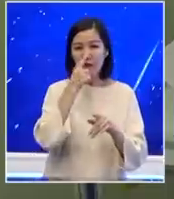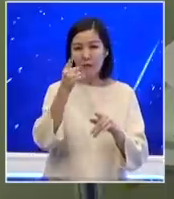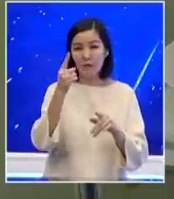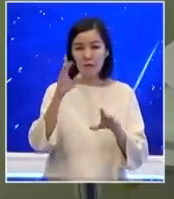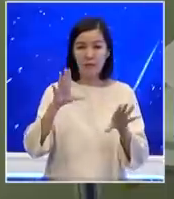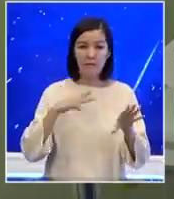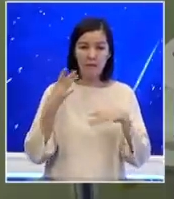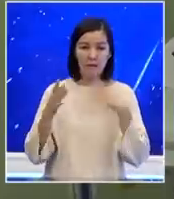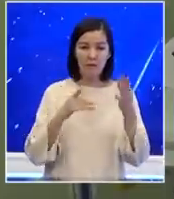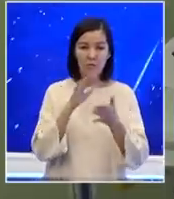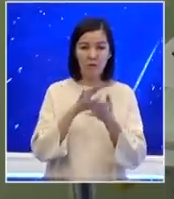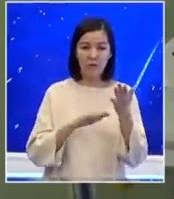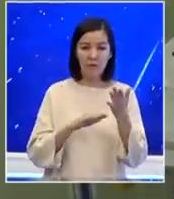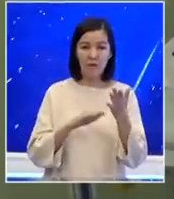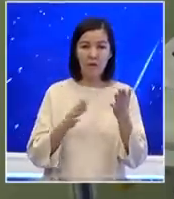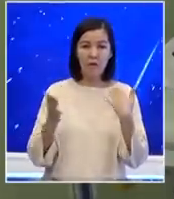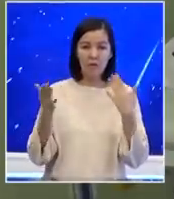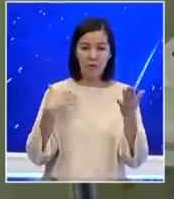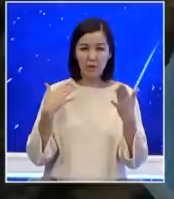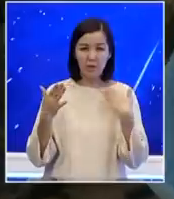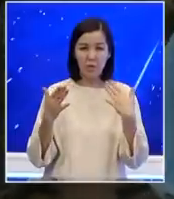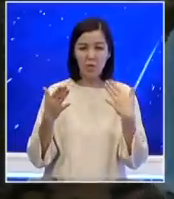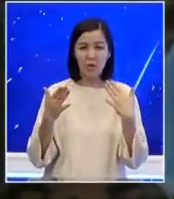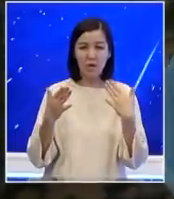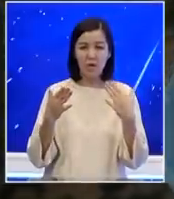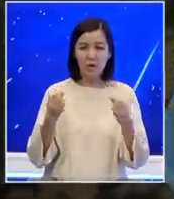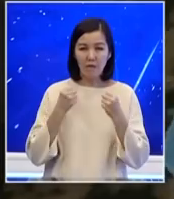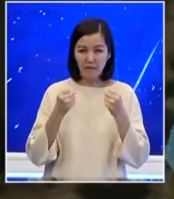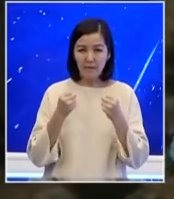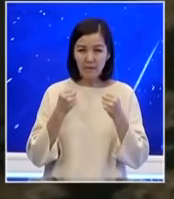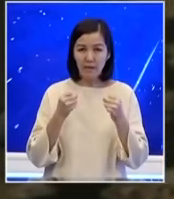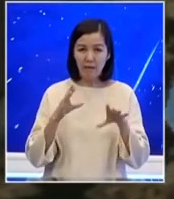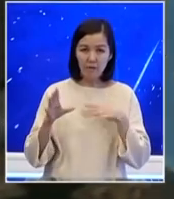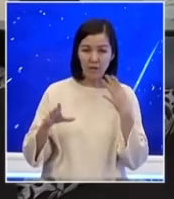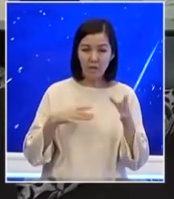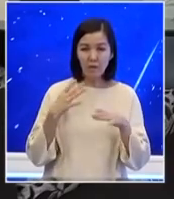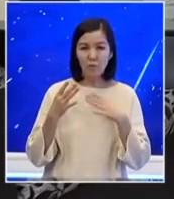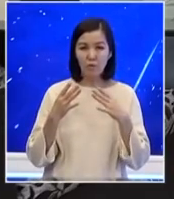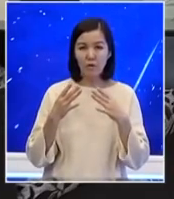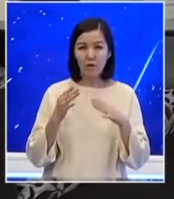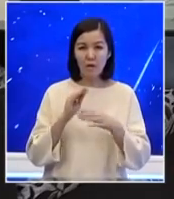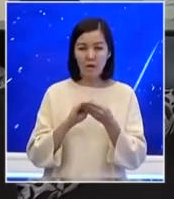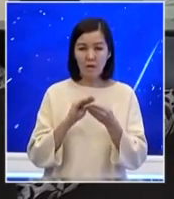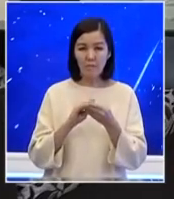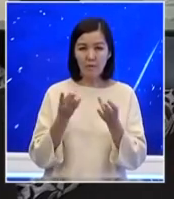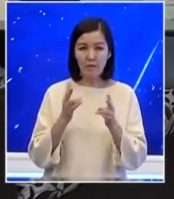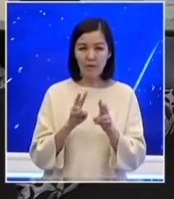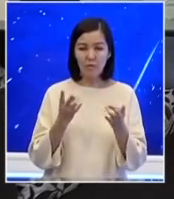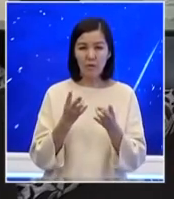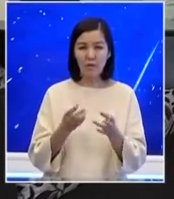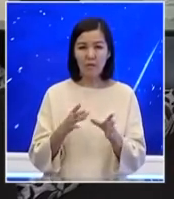дайындап жатырмыз. Жаттығу негізінен бұл шығетті қыздырып, физикалық дайындықты қалыптастыруға арналған. 1,